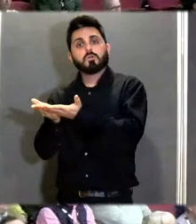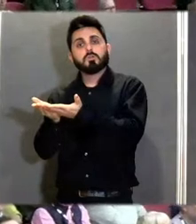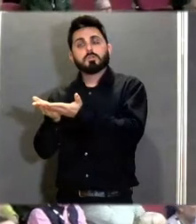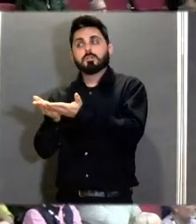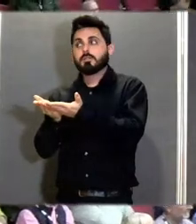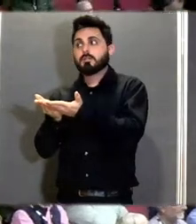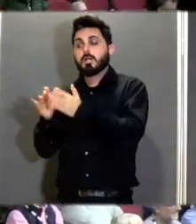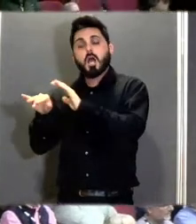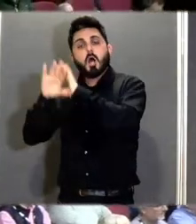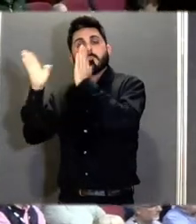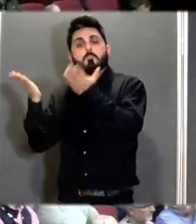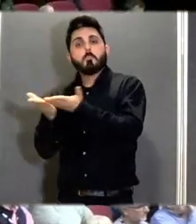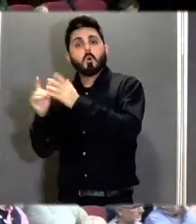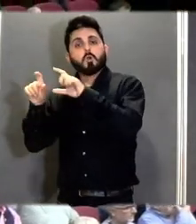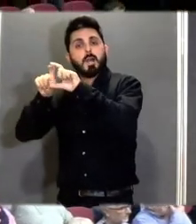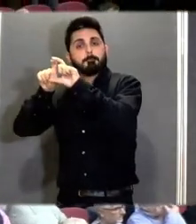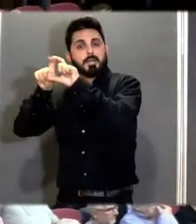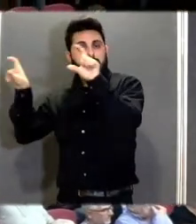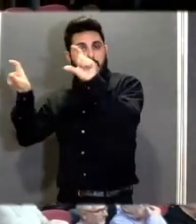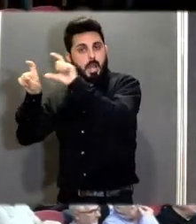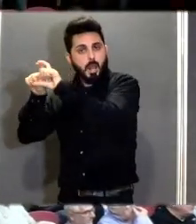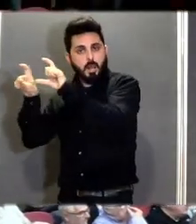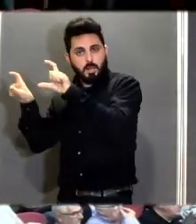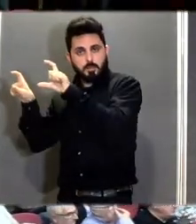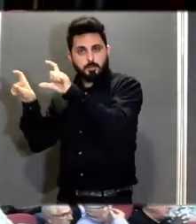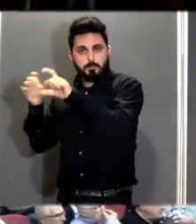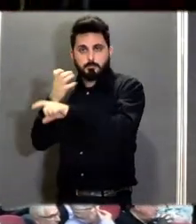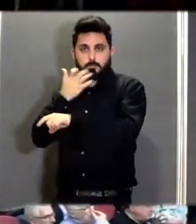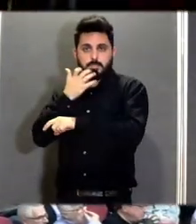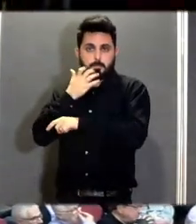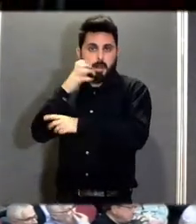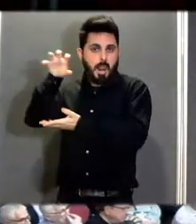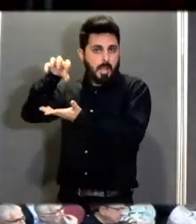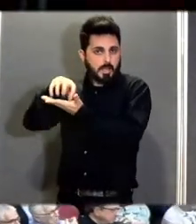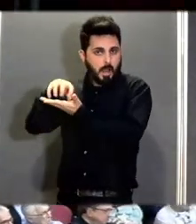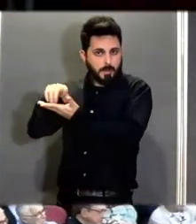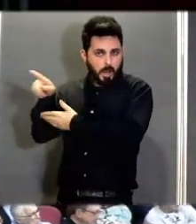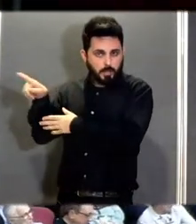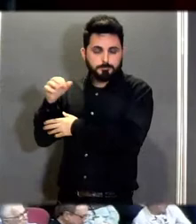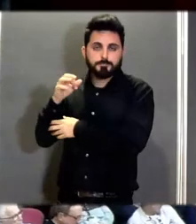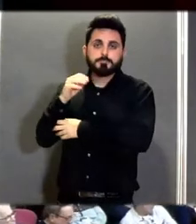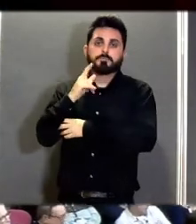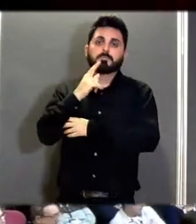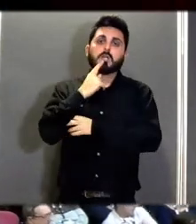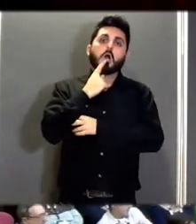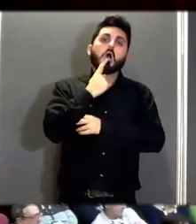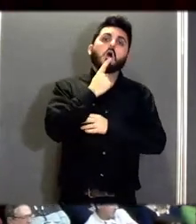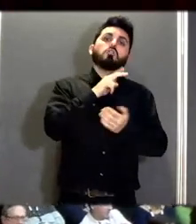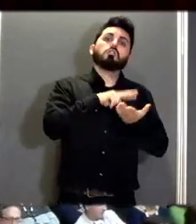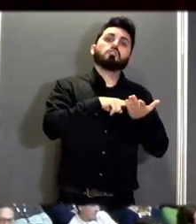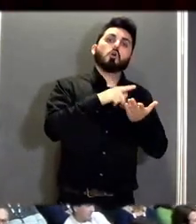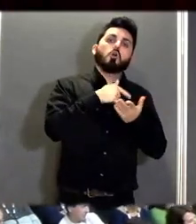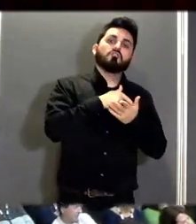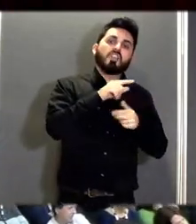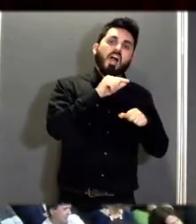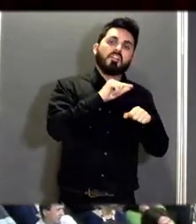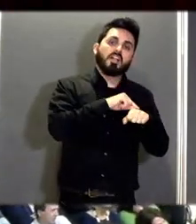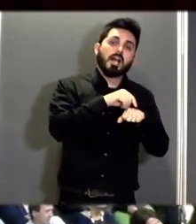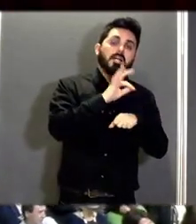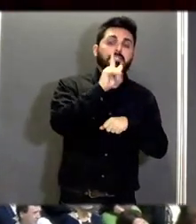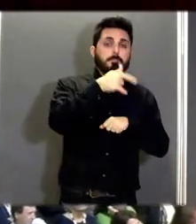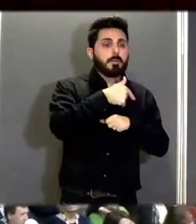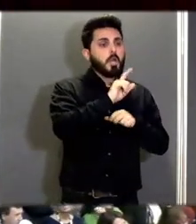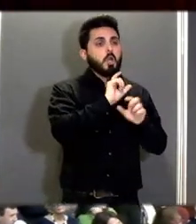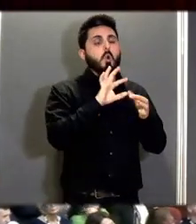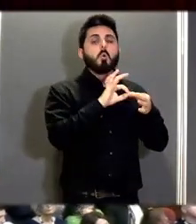del món empresarial, també han vingut la Cambra, ha vingut l'Associació de Regants, han vingut Unió de Pagesos,